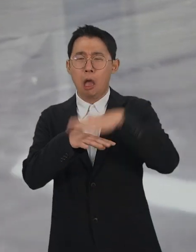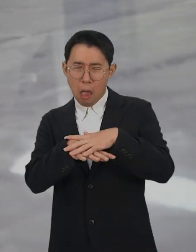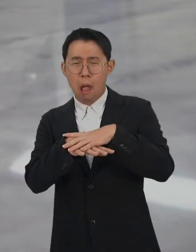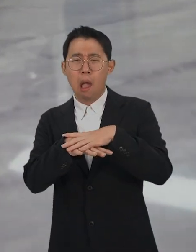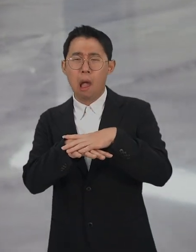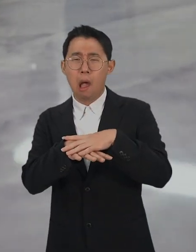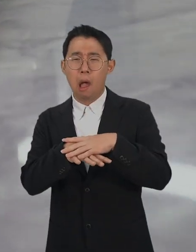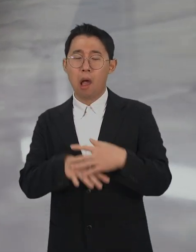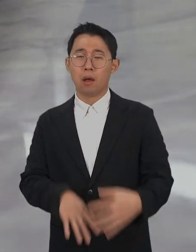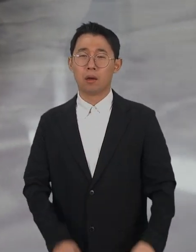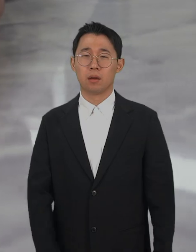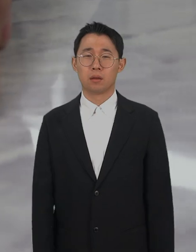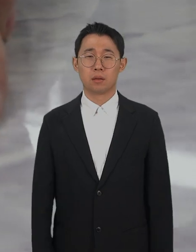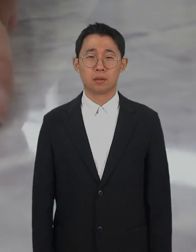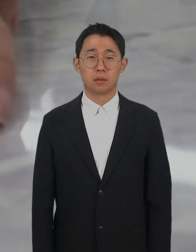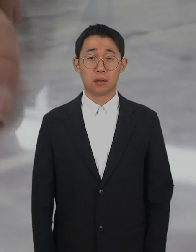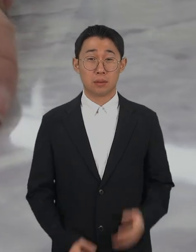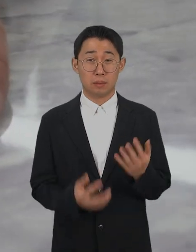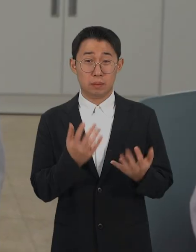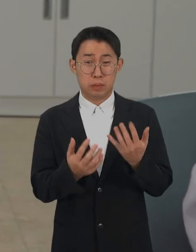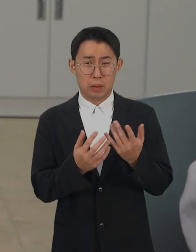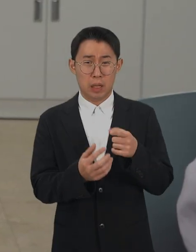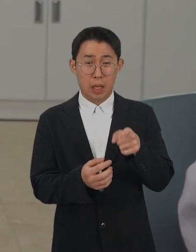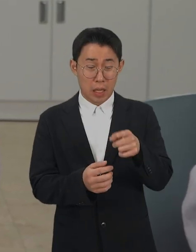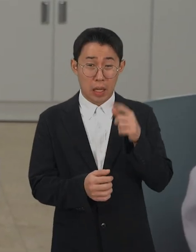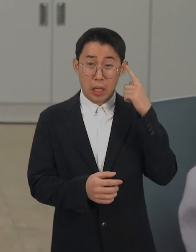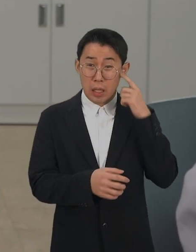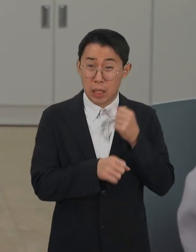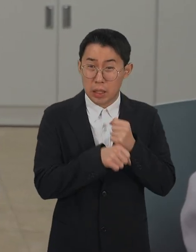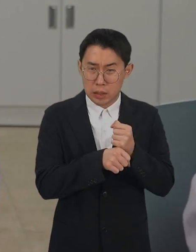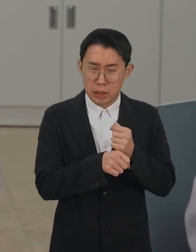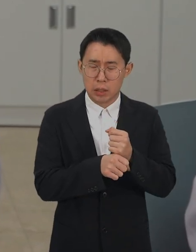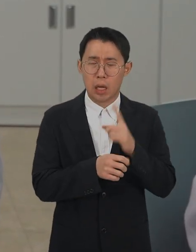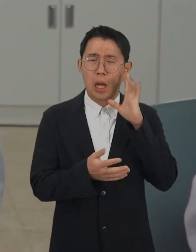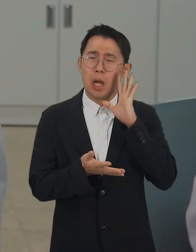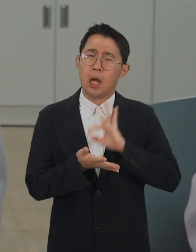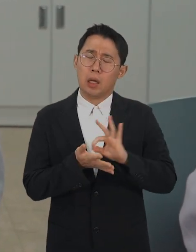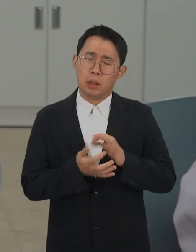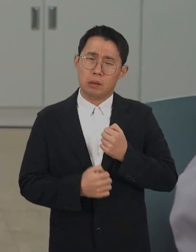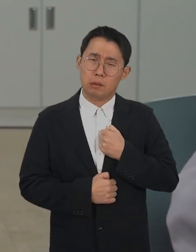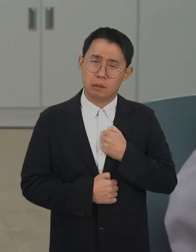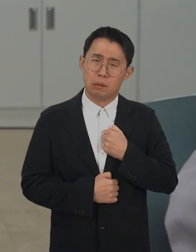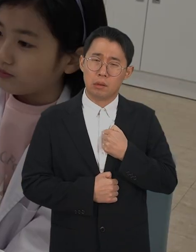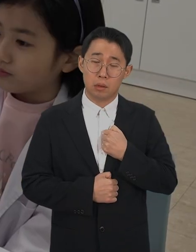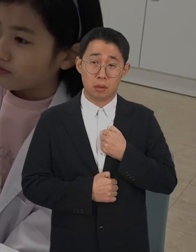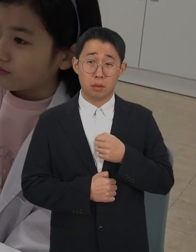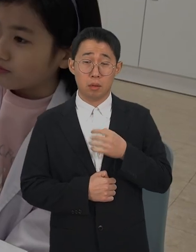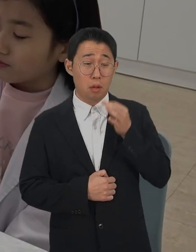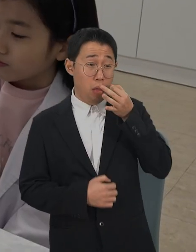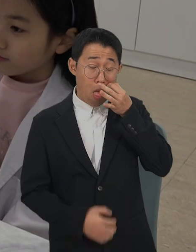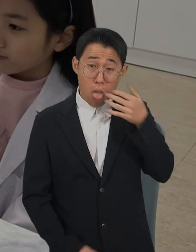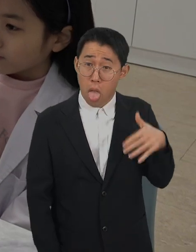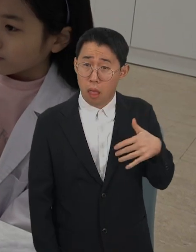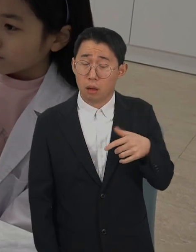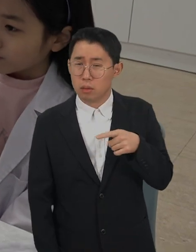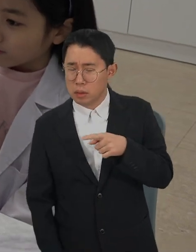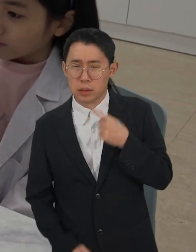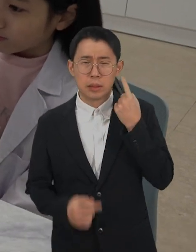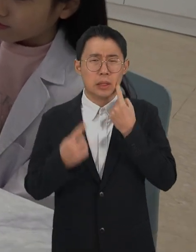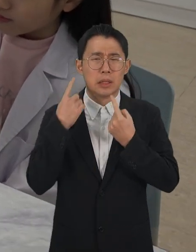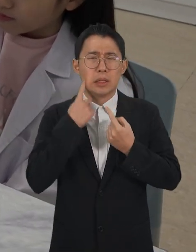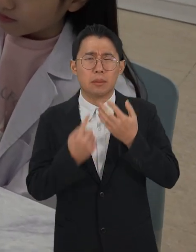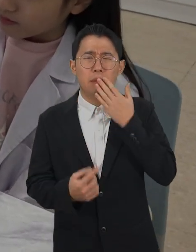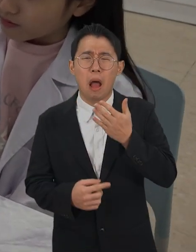손에 쏟아졌기 때문이에요. 불을 이용하는 가열 실험에서는 더욱 조심해야 해요. 주위를 살피지 않고